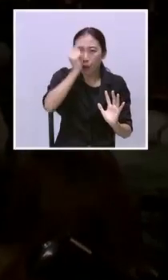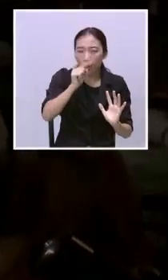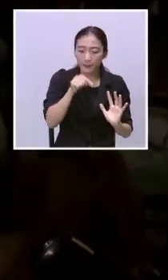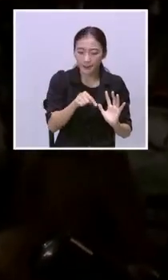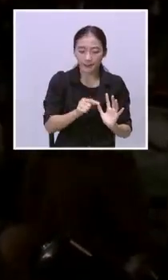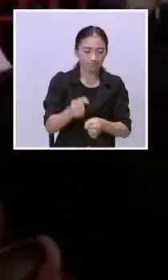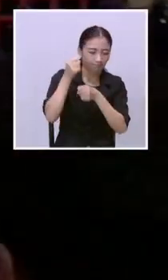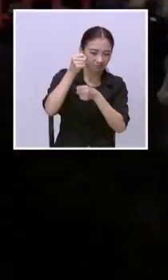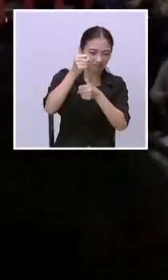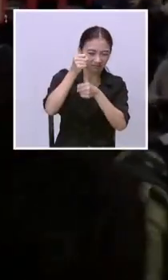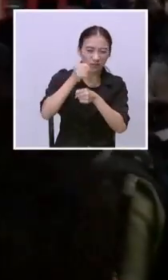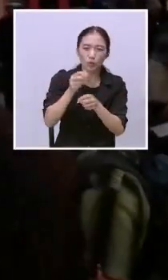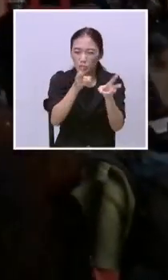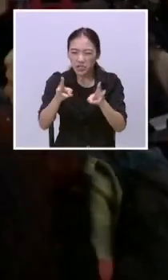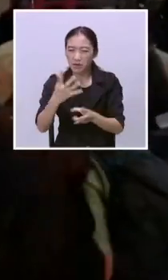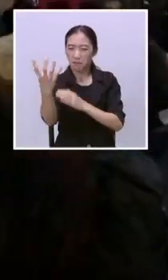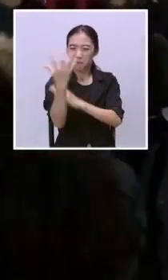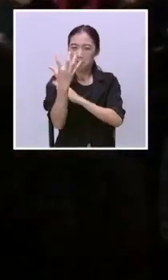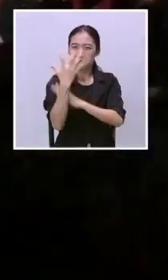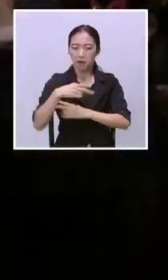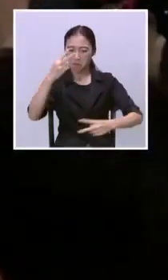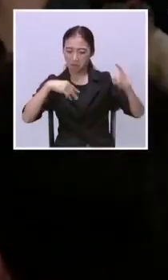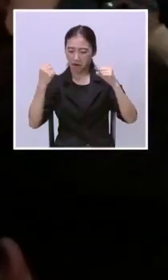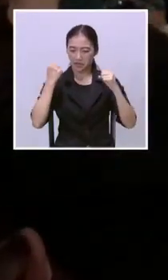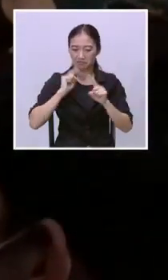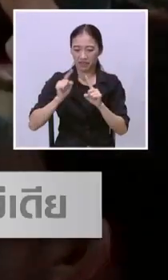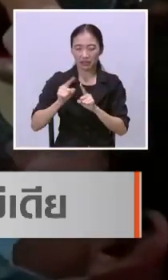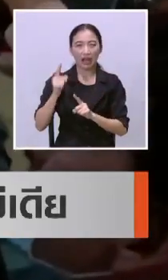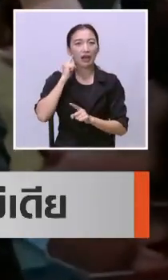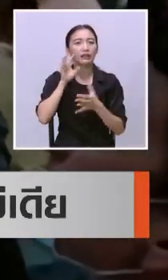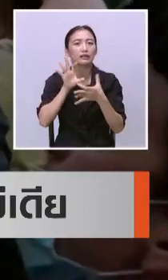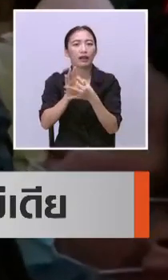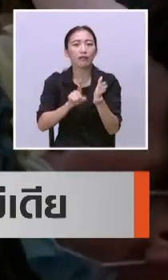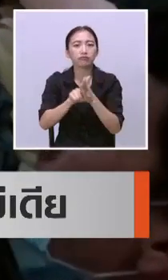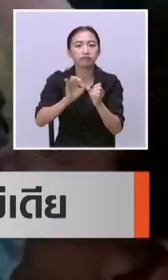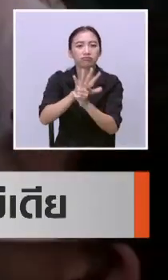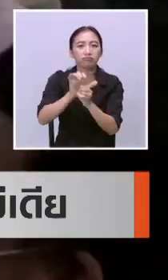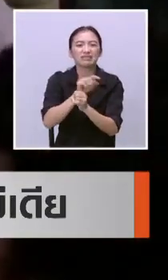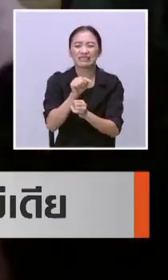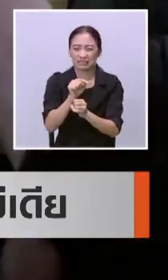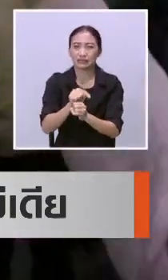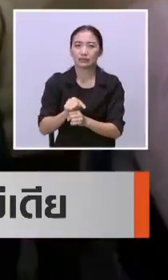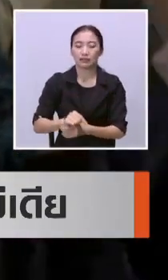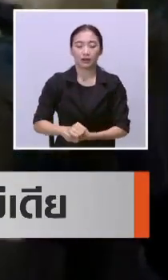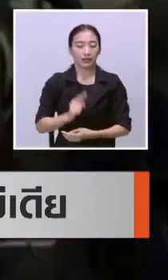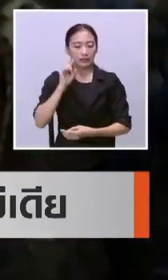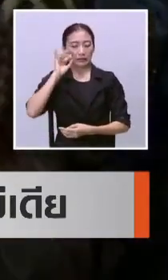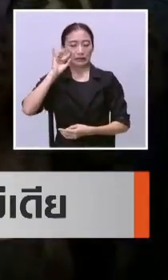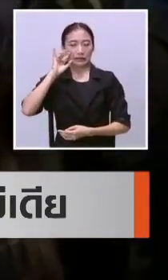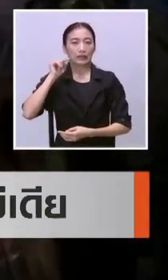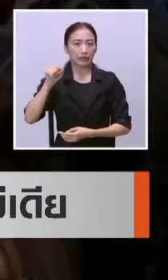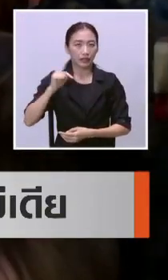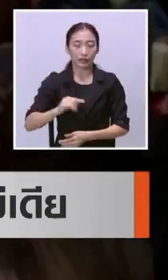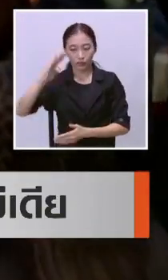เข้มการระบาดโควิด-19รวมถึงการรวมตัวเพิกเฉยต่อคำเตือนของตำรวจท้องถิ่นที่ต้องการให้พวกเขาแสดง